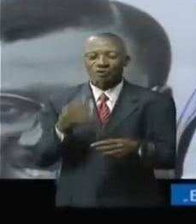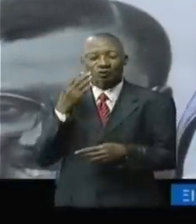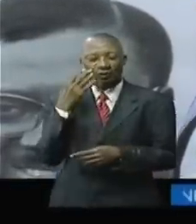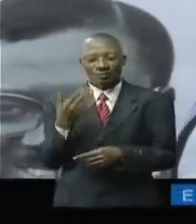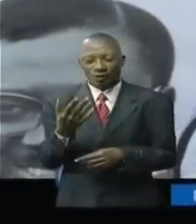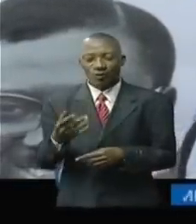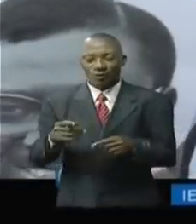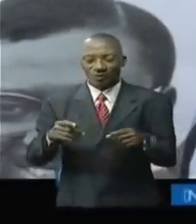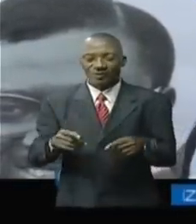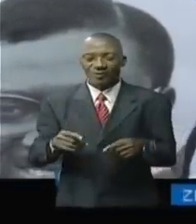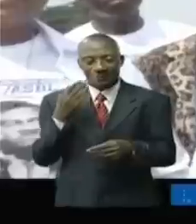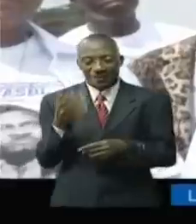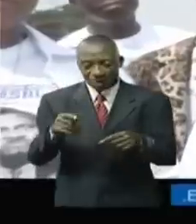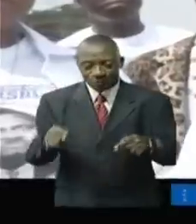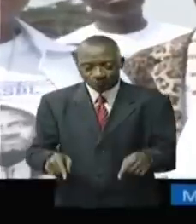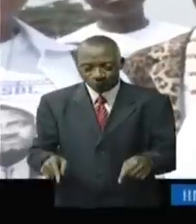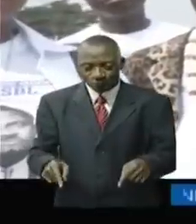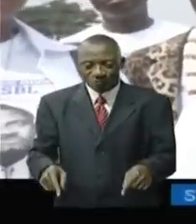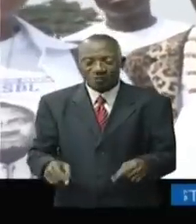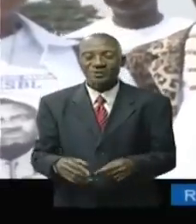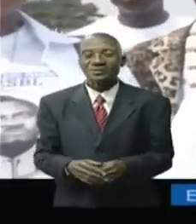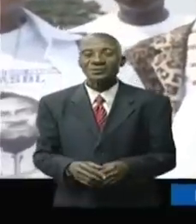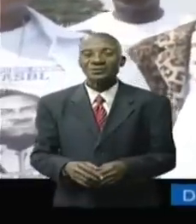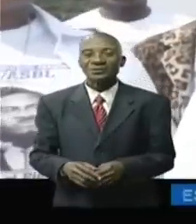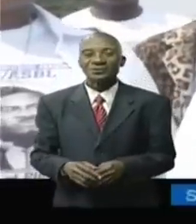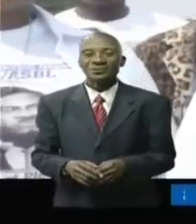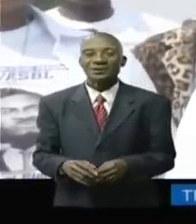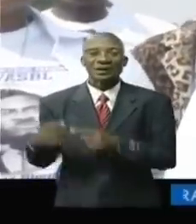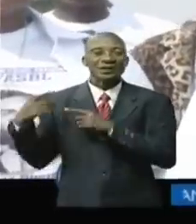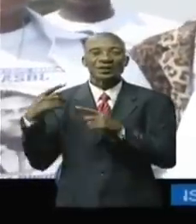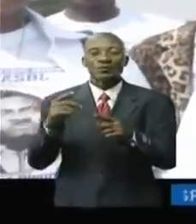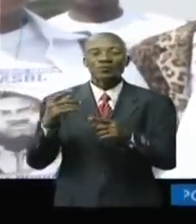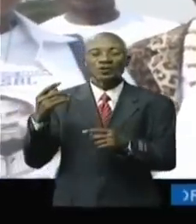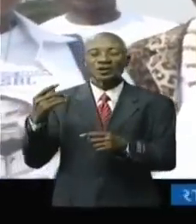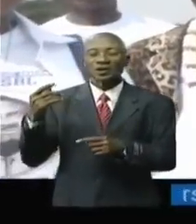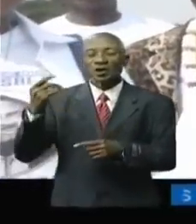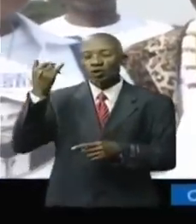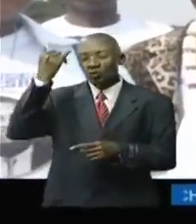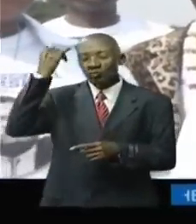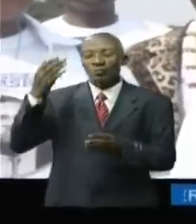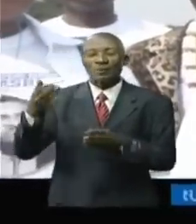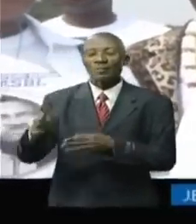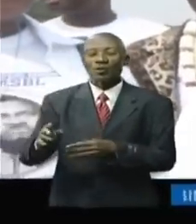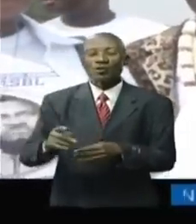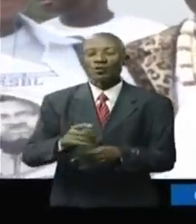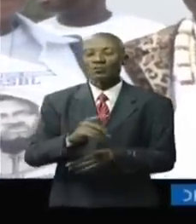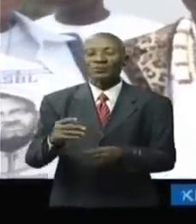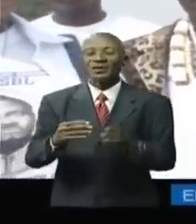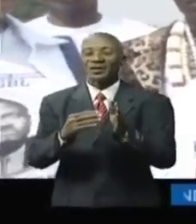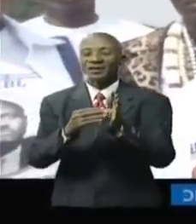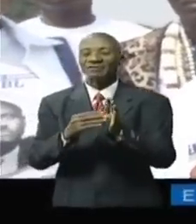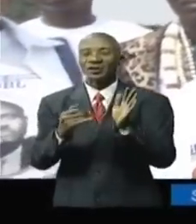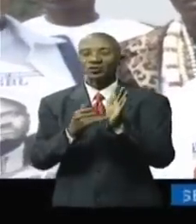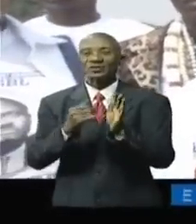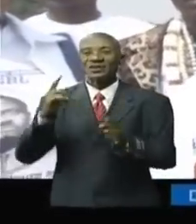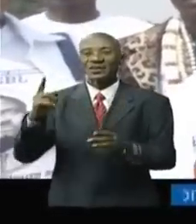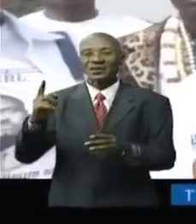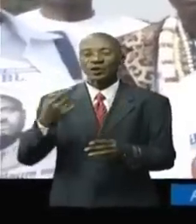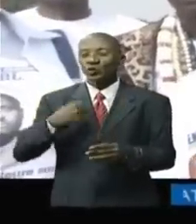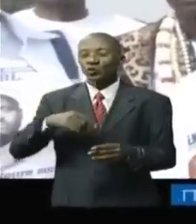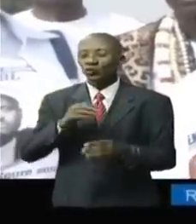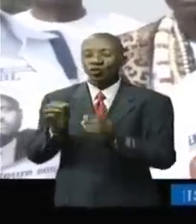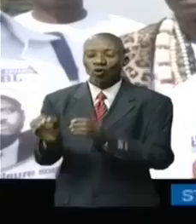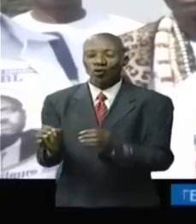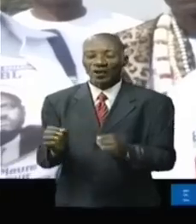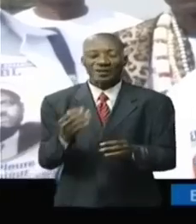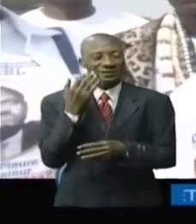le jour de son enterrement. Depuis que Lumumba est mort en 1961, on n'a jamais organisé ses obsèques. C'est